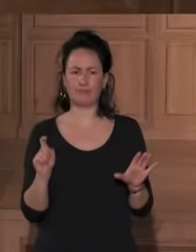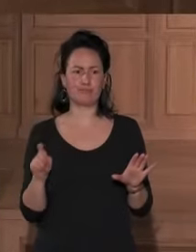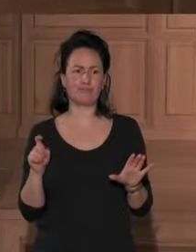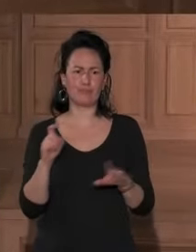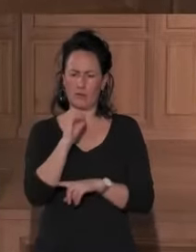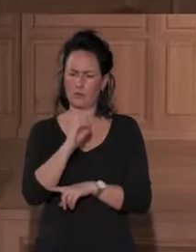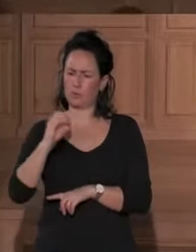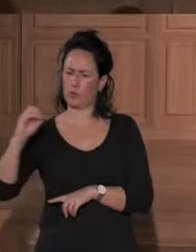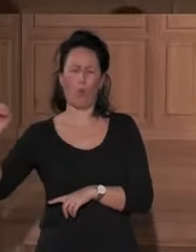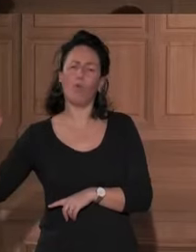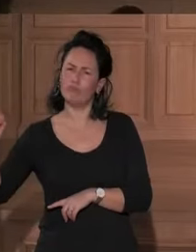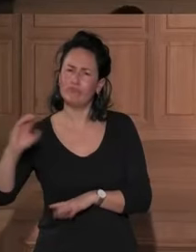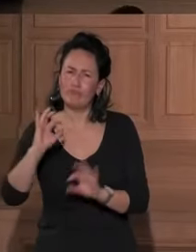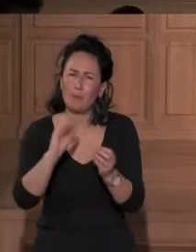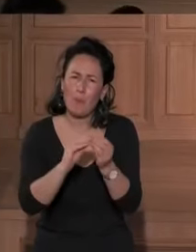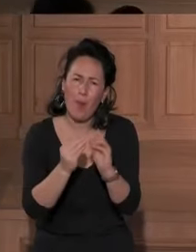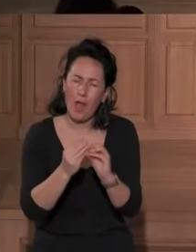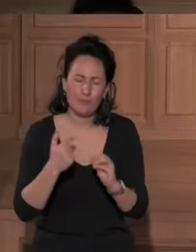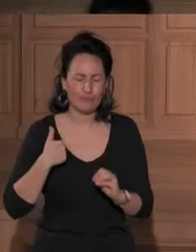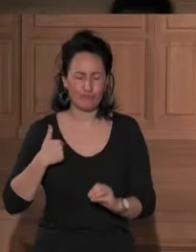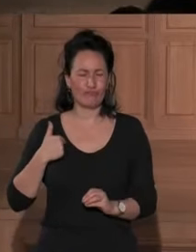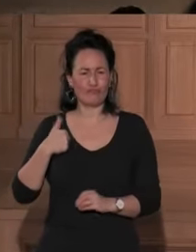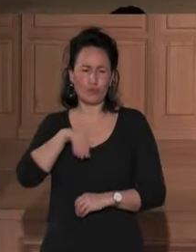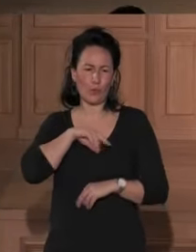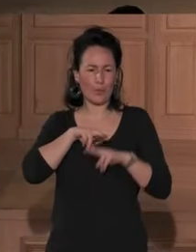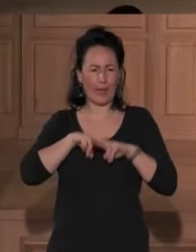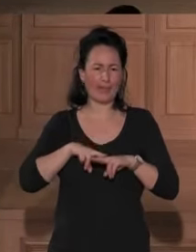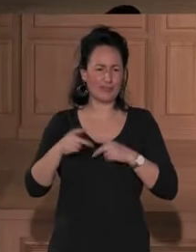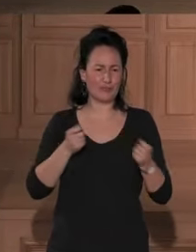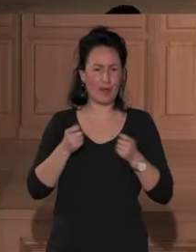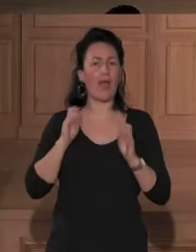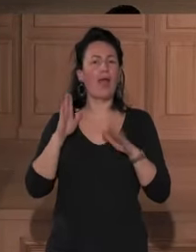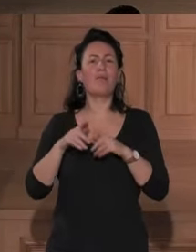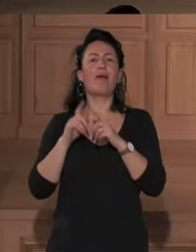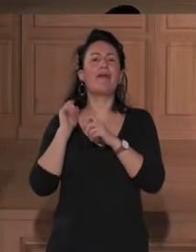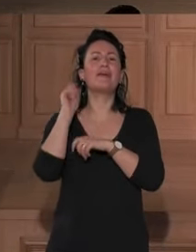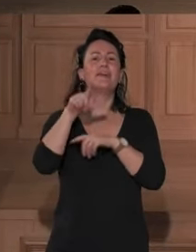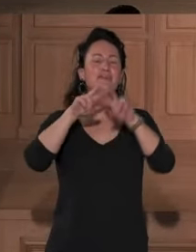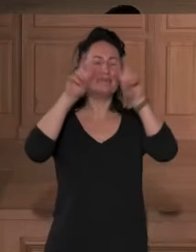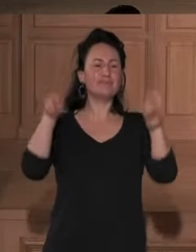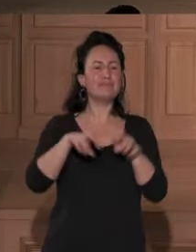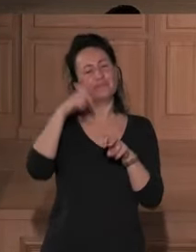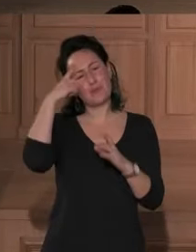zéros, vous inquiétez pas, on s'occupe du reste et vous aurez le reçu fiscal. Voilà, ça c'est